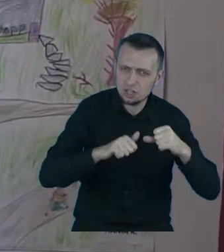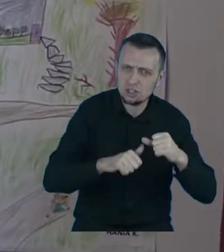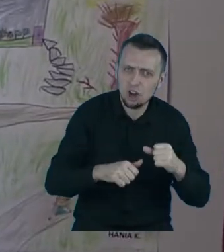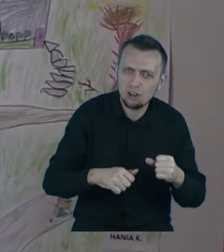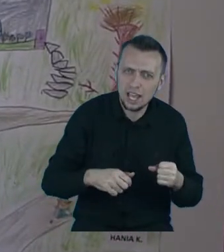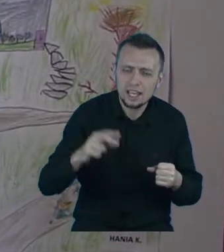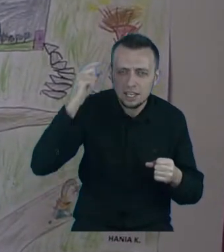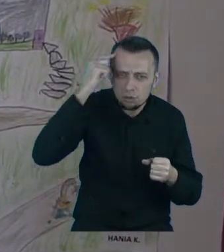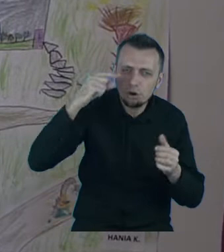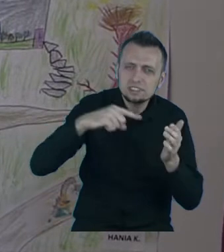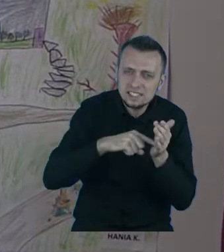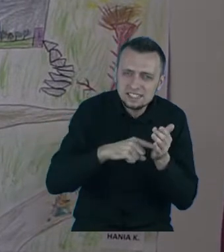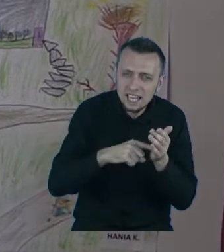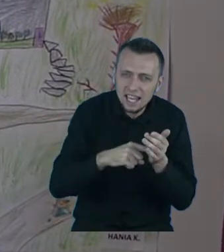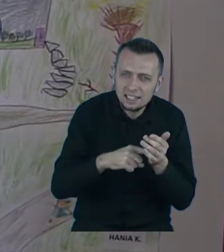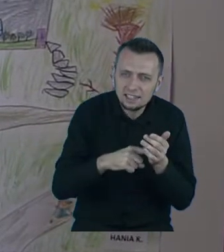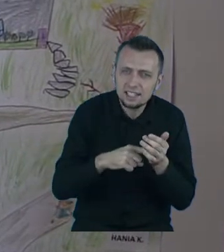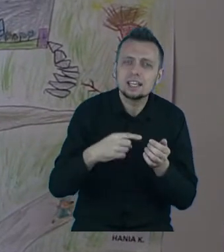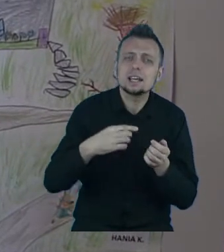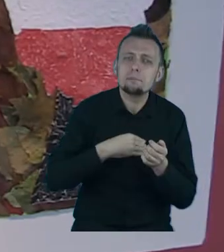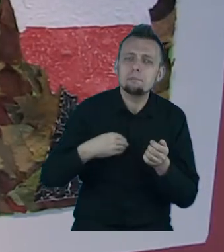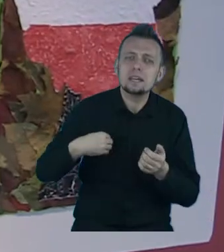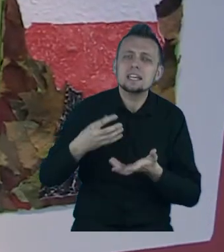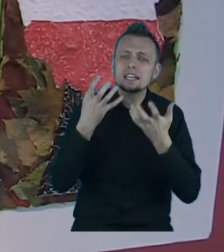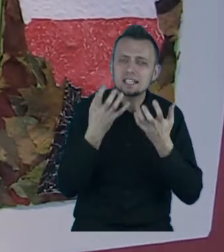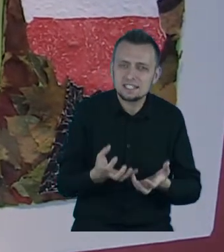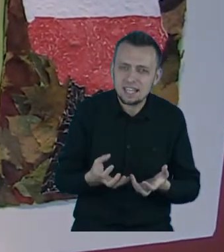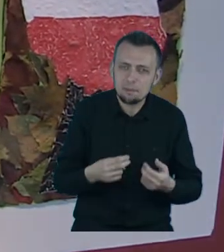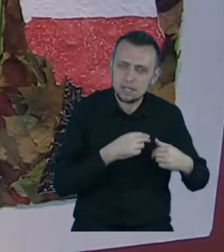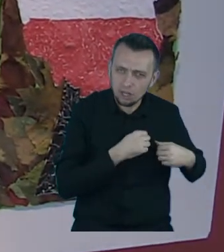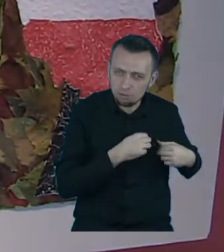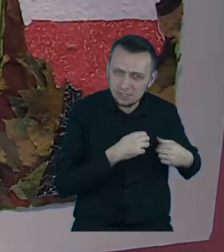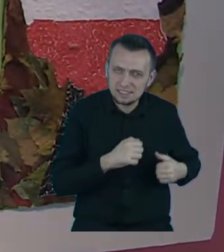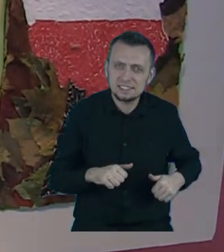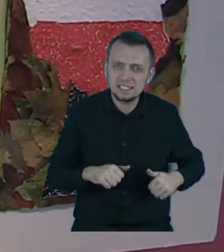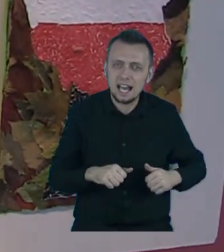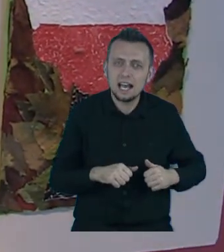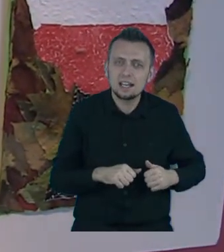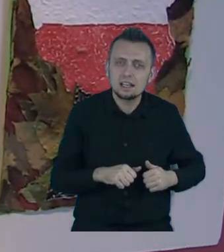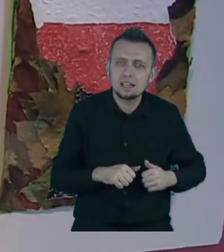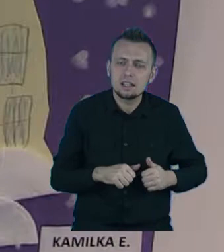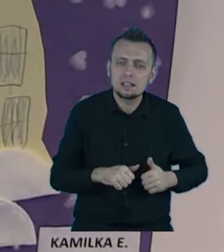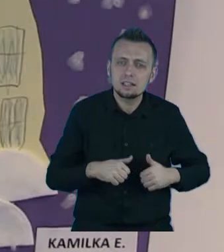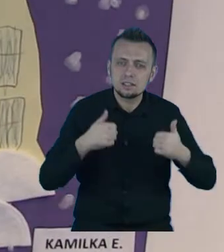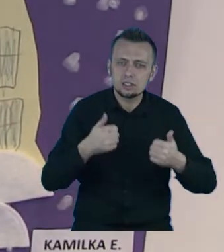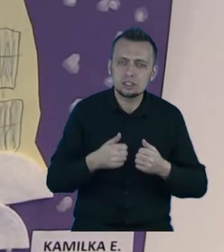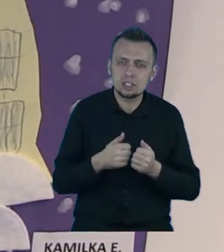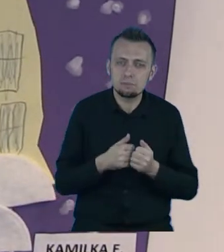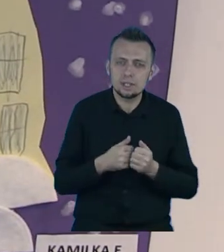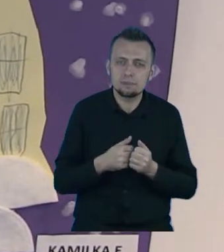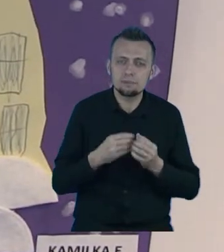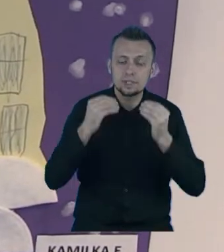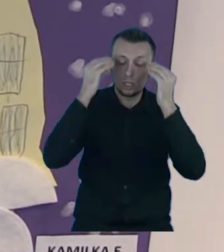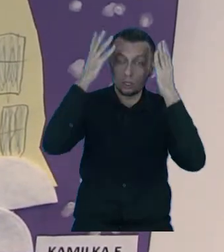celem, jaki braliśmy pod uwagę, jury brało pod uwagę oceniając prace plastyczne, było pobudzanie i rozwijanie